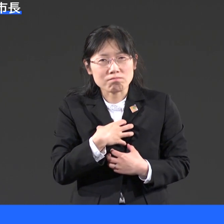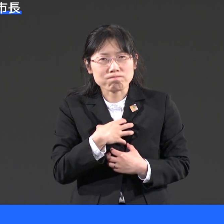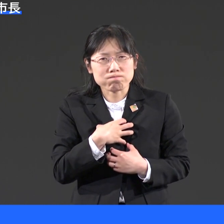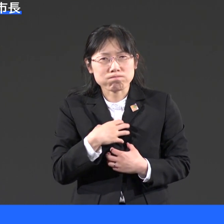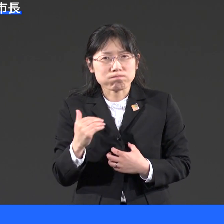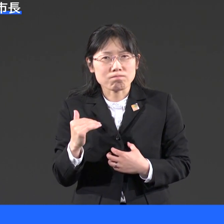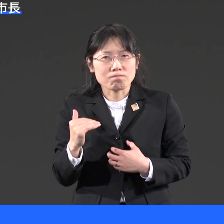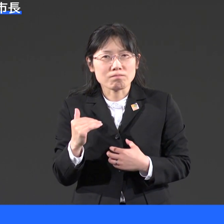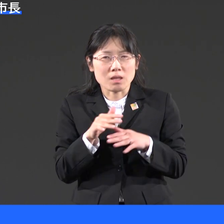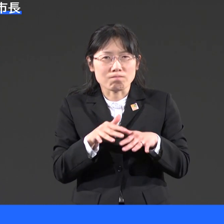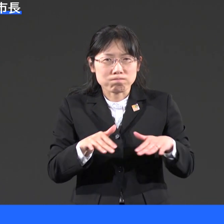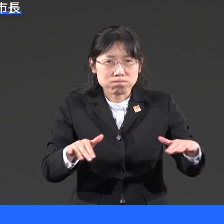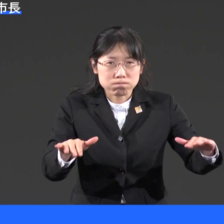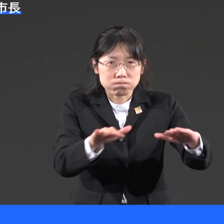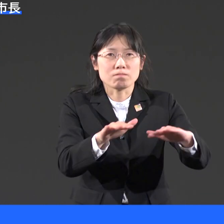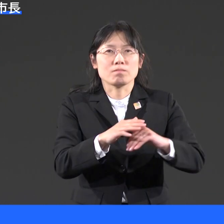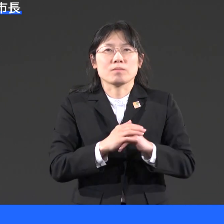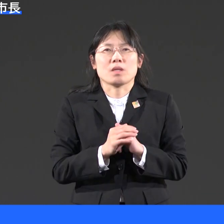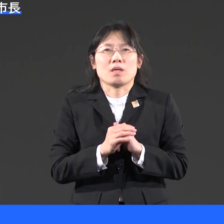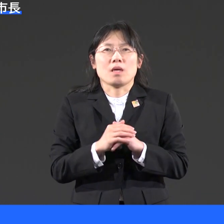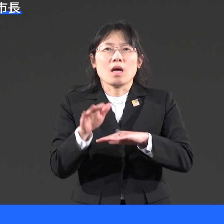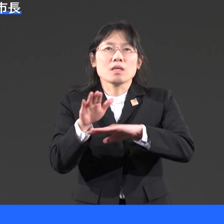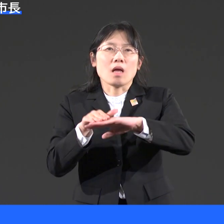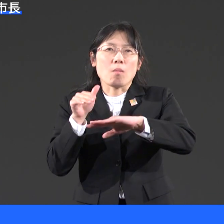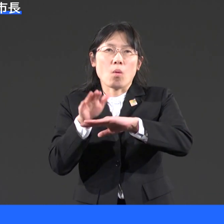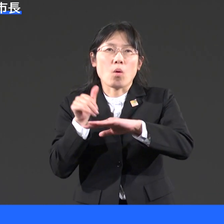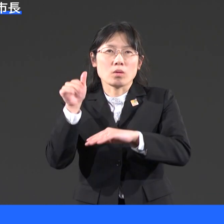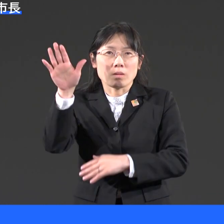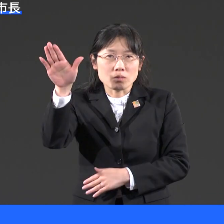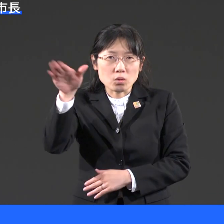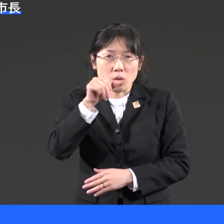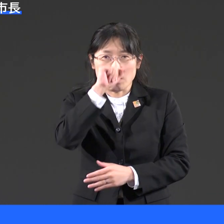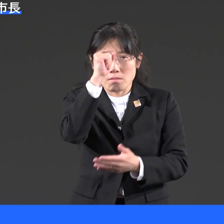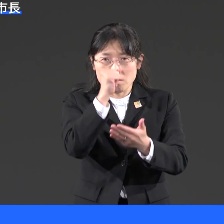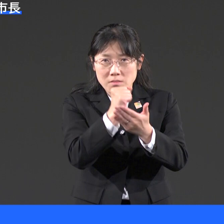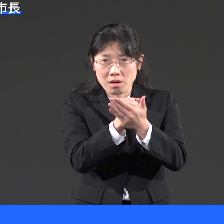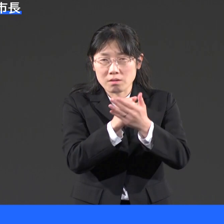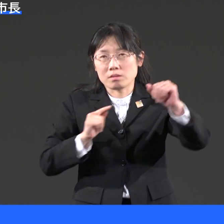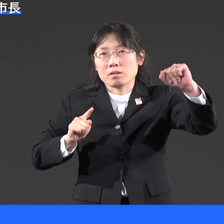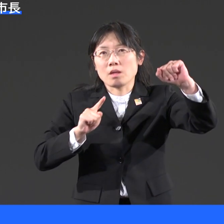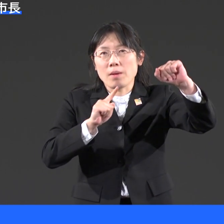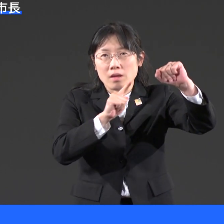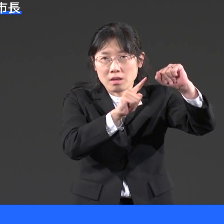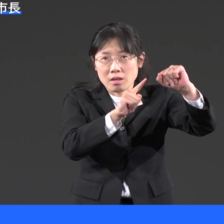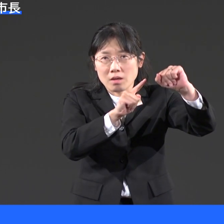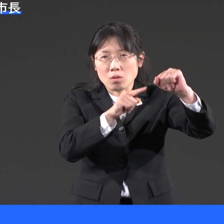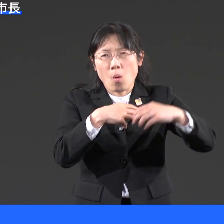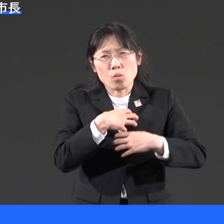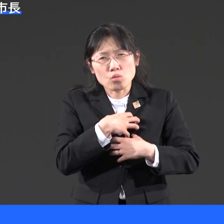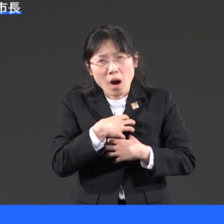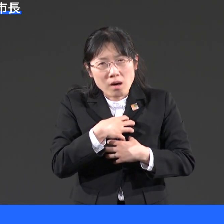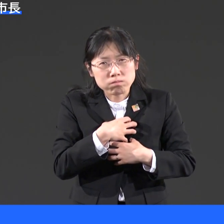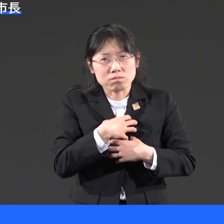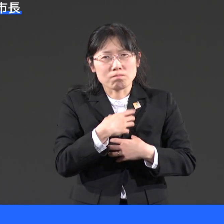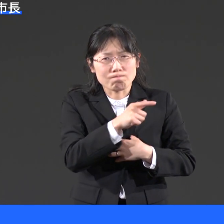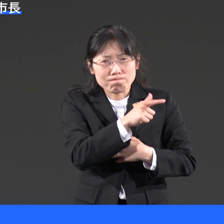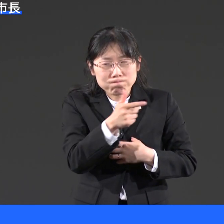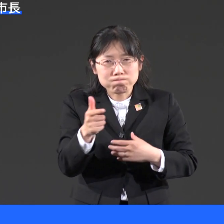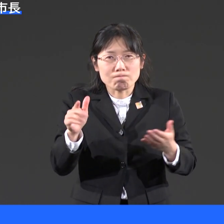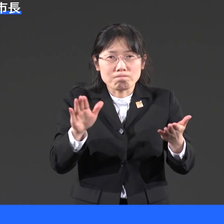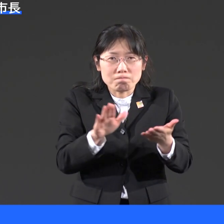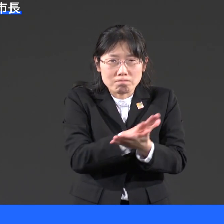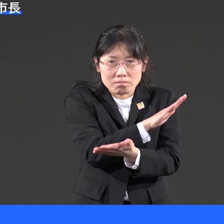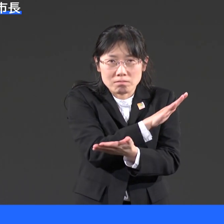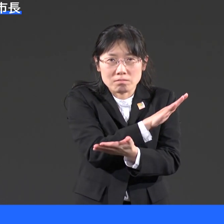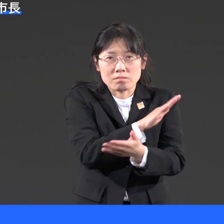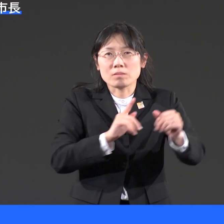りますので、札幌でこの招致を実現をしていくためには、こういった不安を解消していく、これ